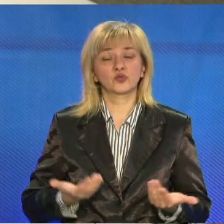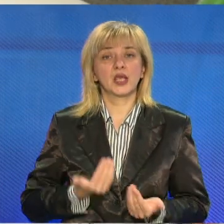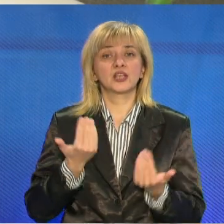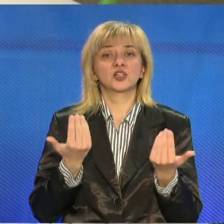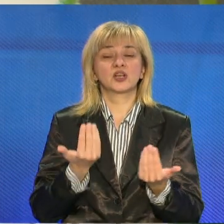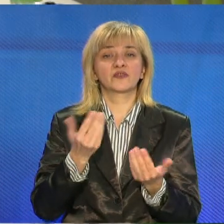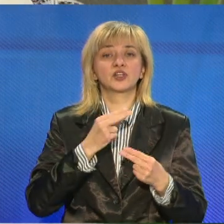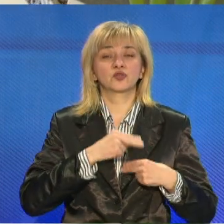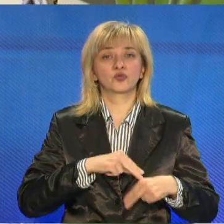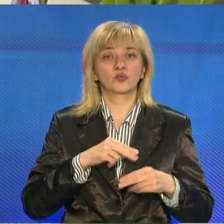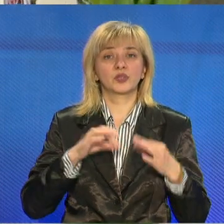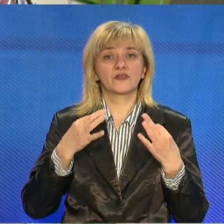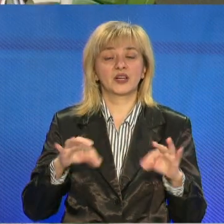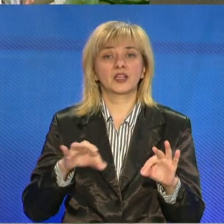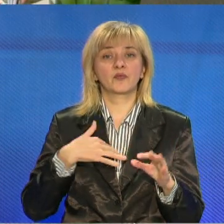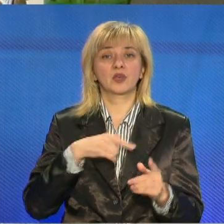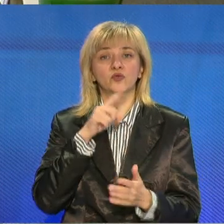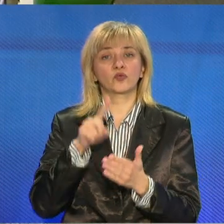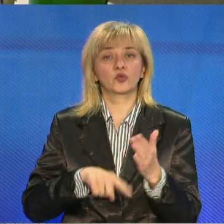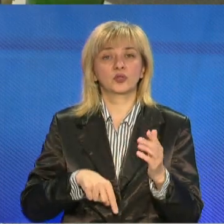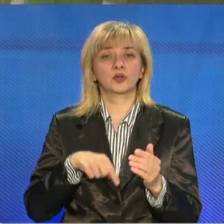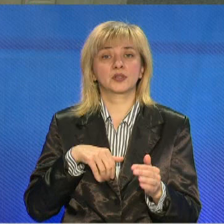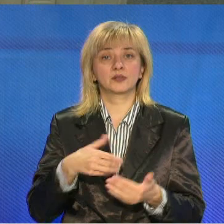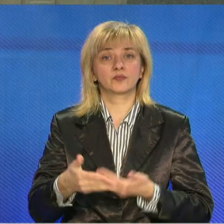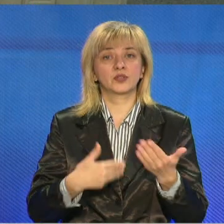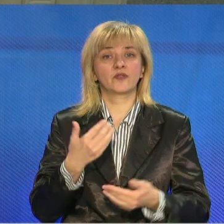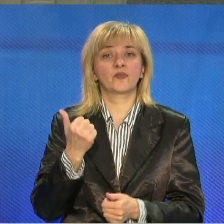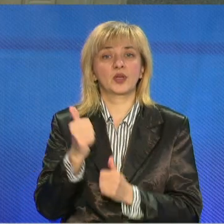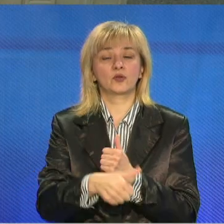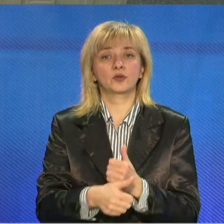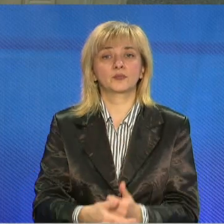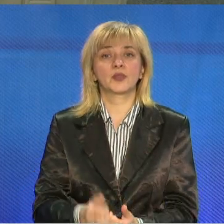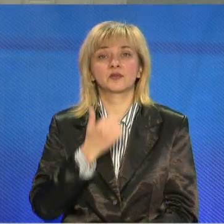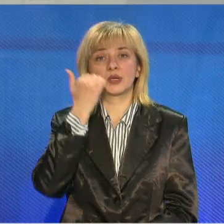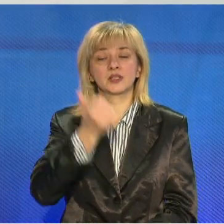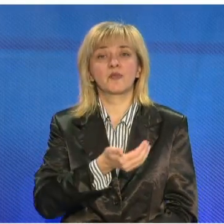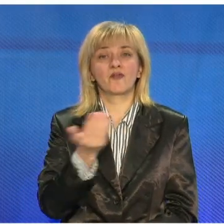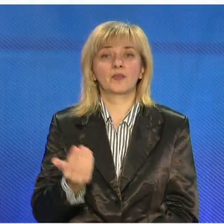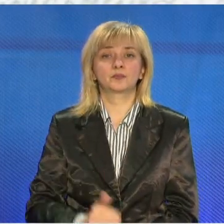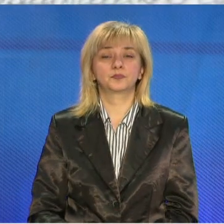позволяет мне твердо стоять на ногах и идти вперед. Спасибо вам.